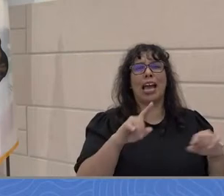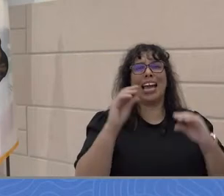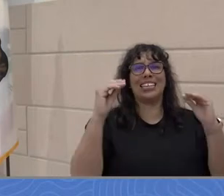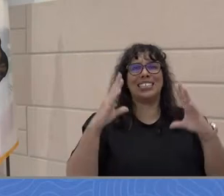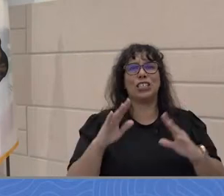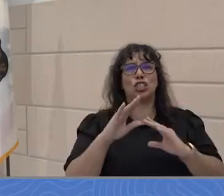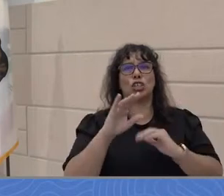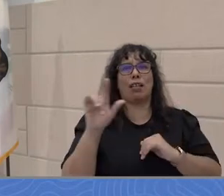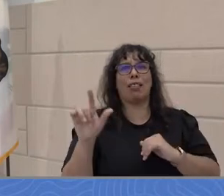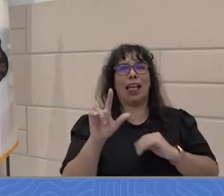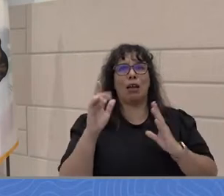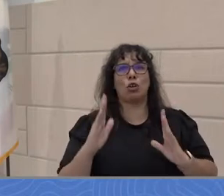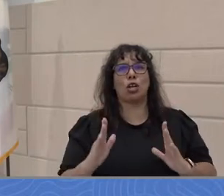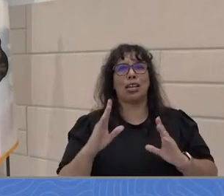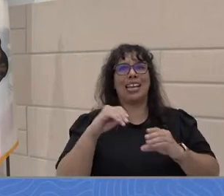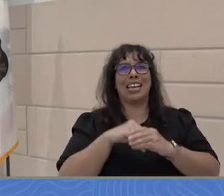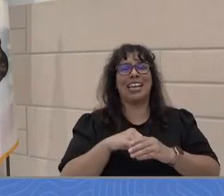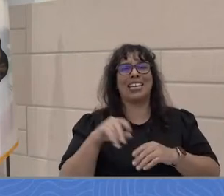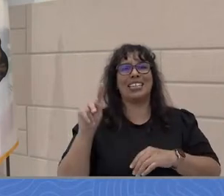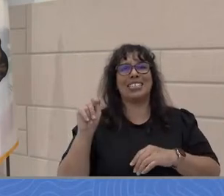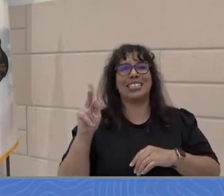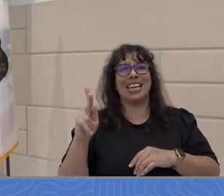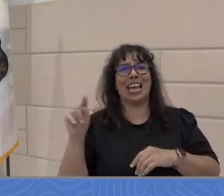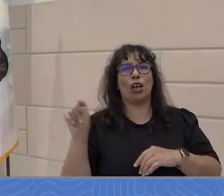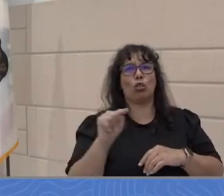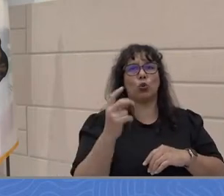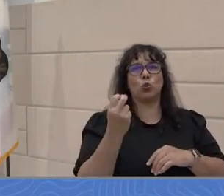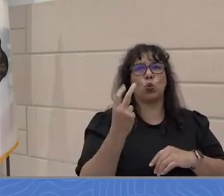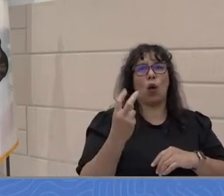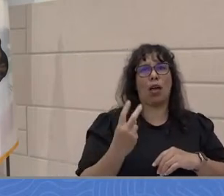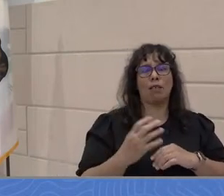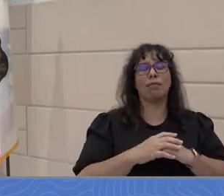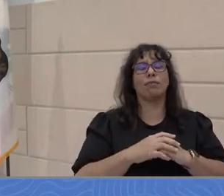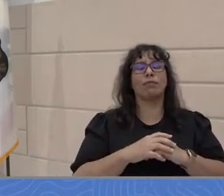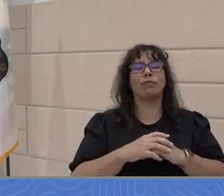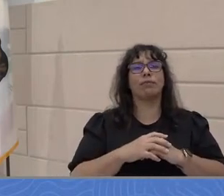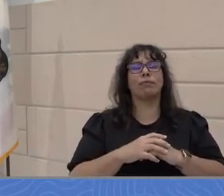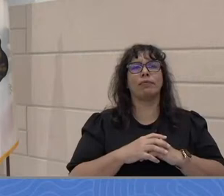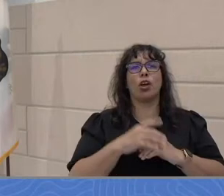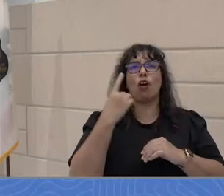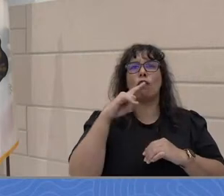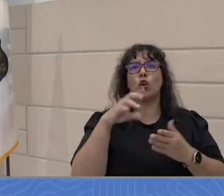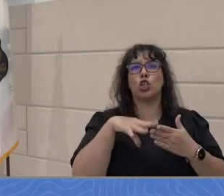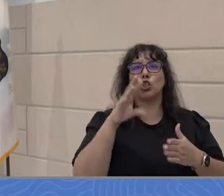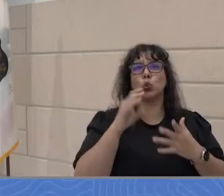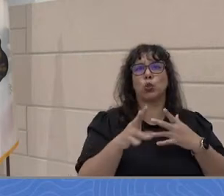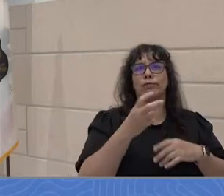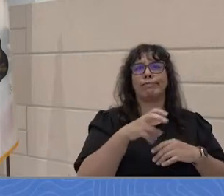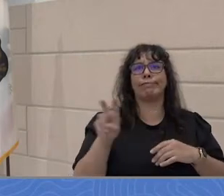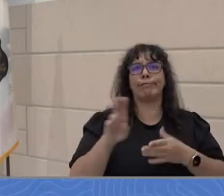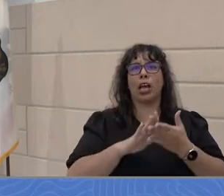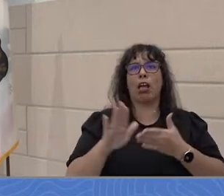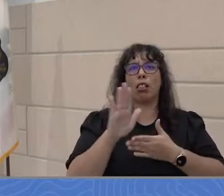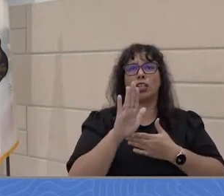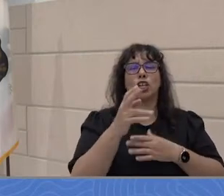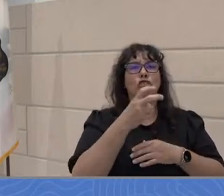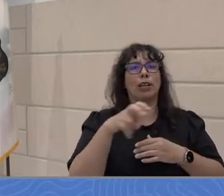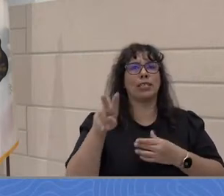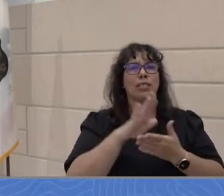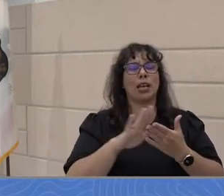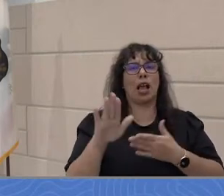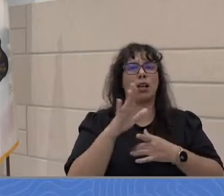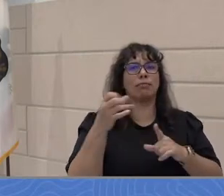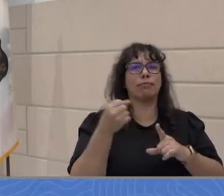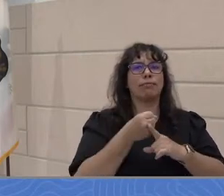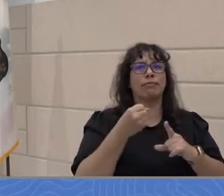ងមានកិច្ចការធ្វើជាពេញលក្ខណៈឡើងវិញហើយការផ្លាស់ប្ដូរ